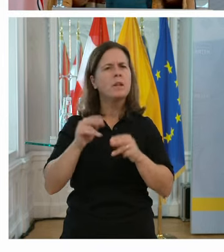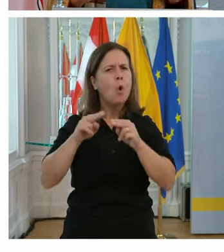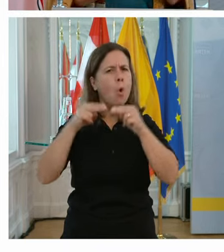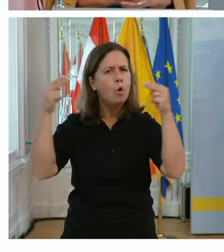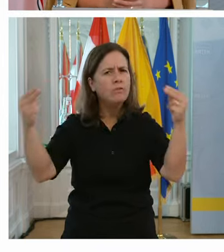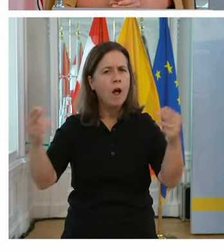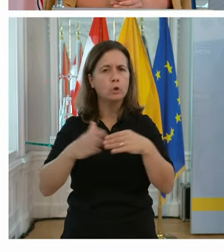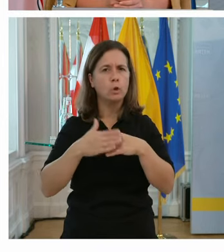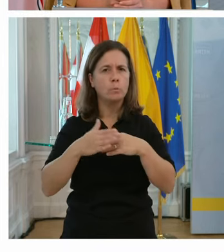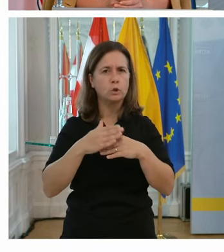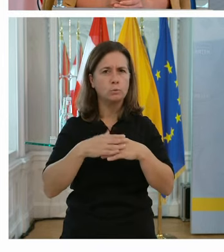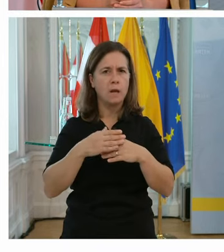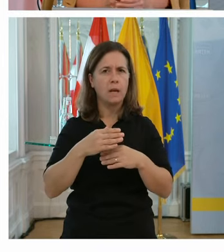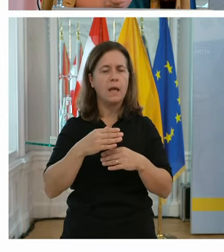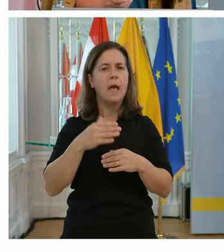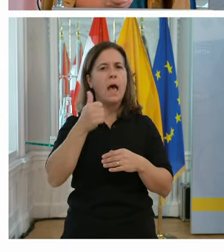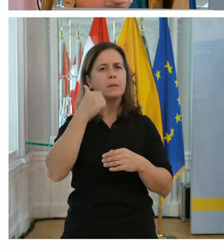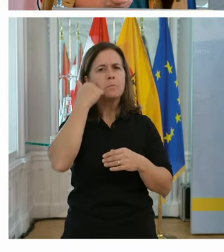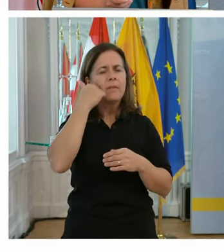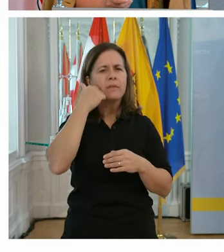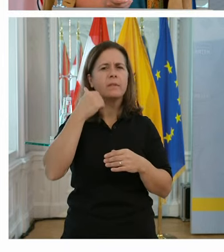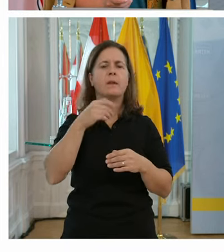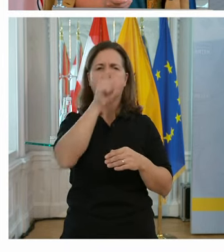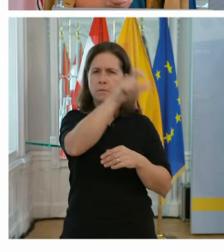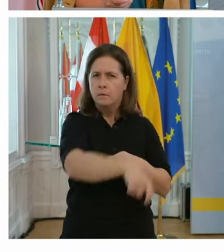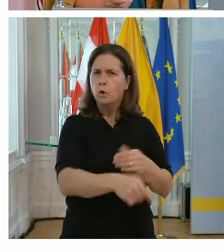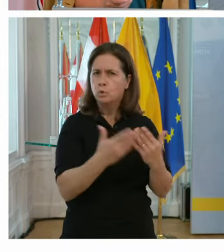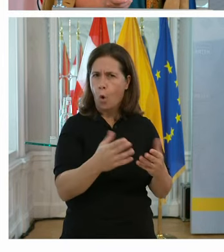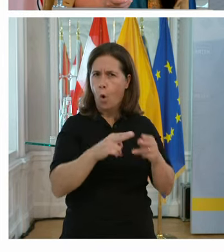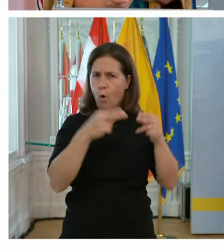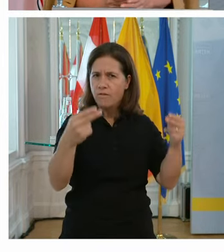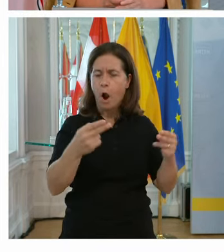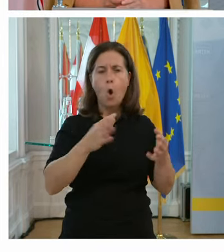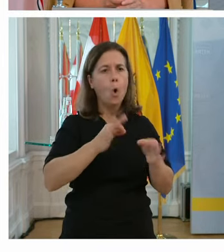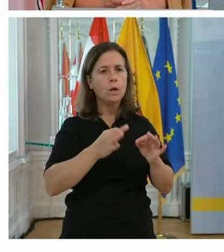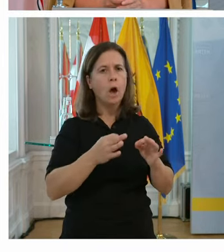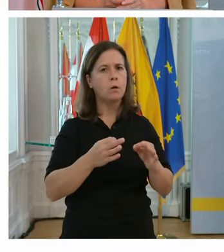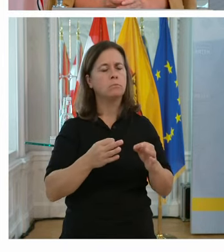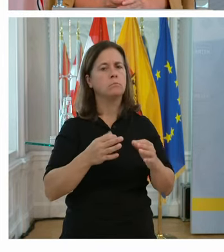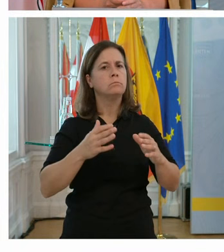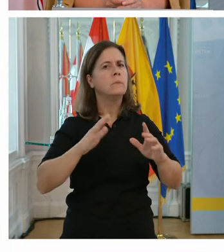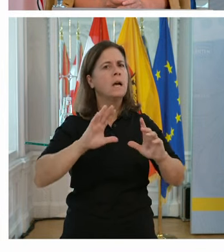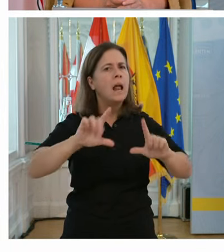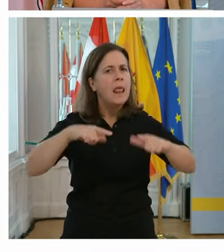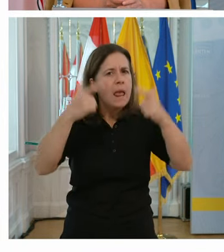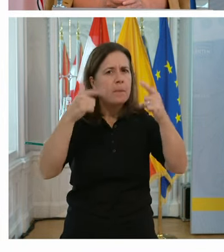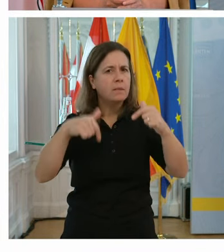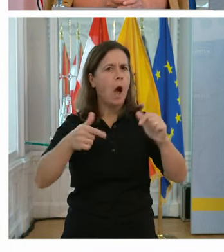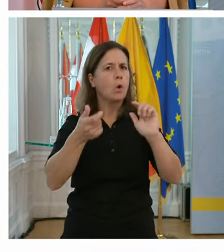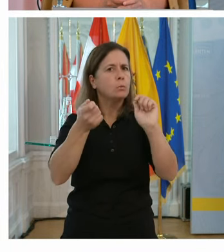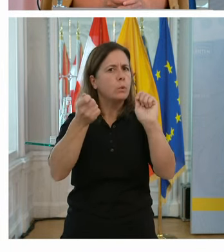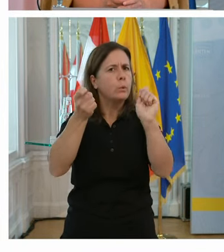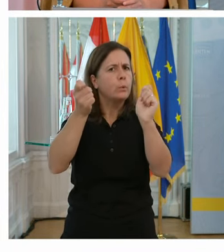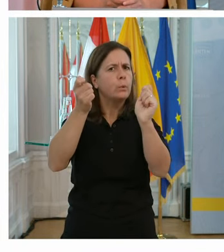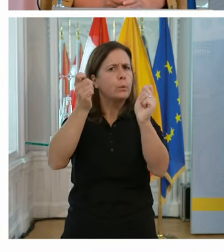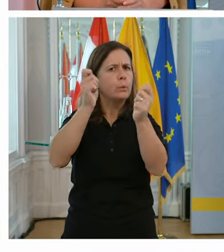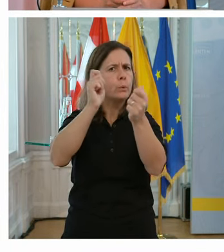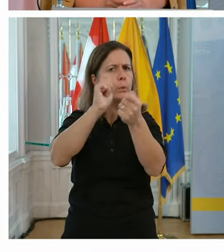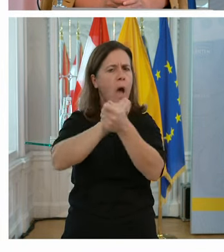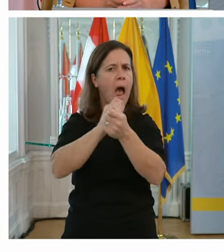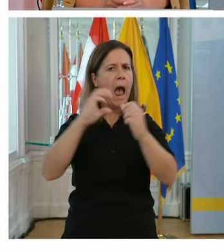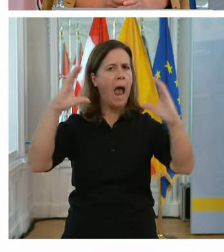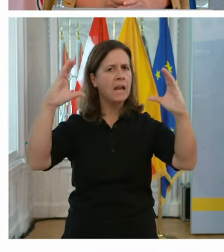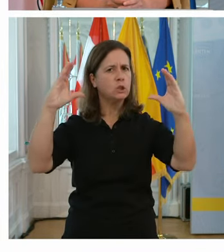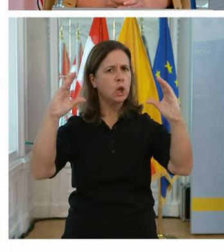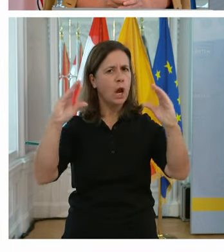so wie es beim Gregor Demblin der Fall ist, oder bei vielen Leuten, die im Laufe ihres Lebens einfach Einschränkungen haben, muss man anders